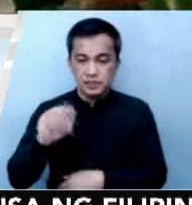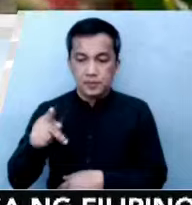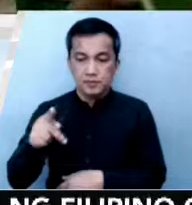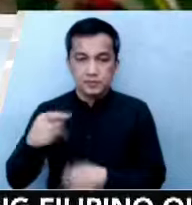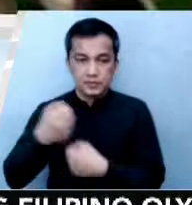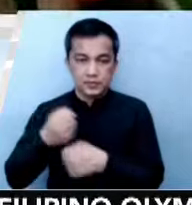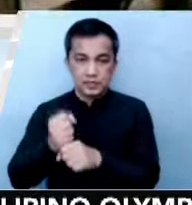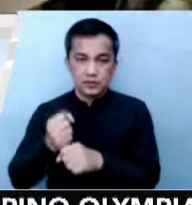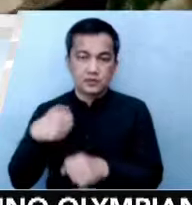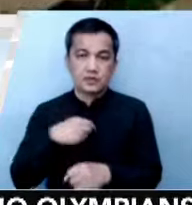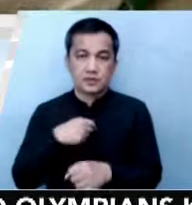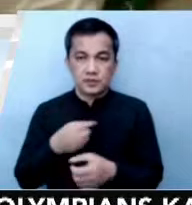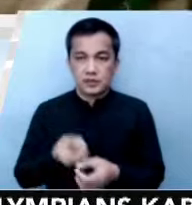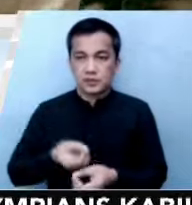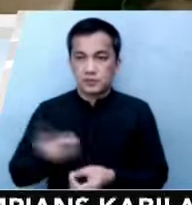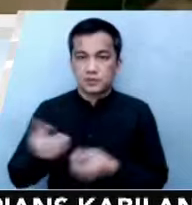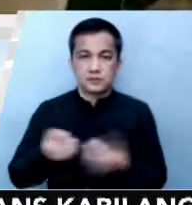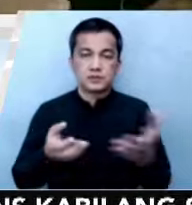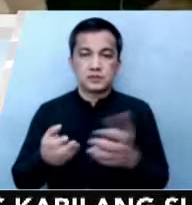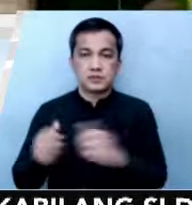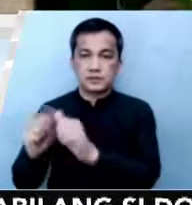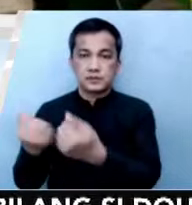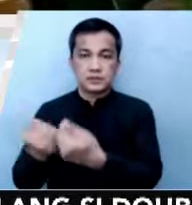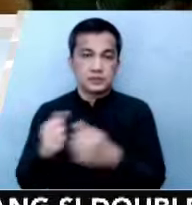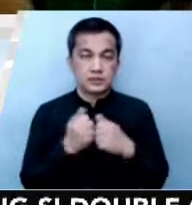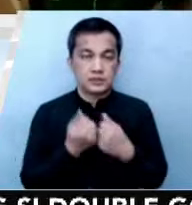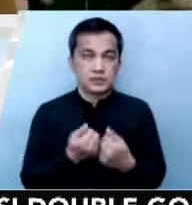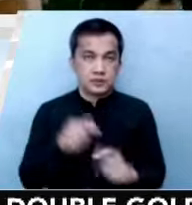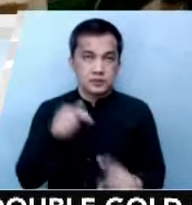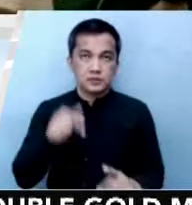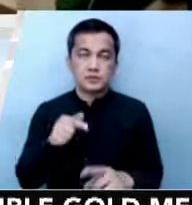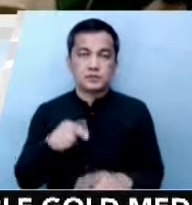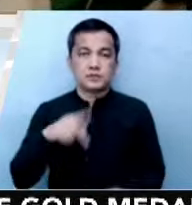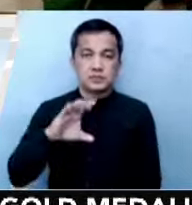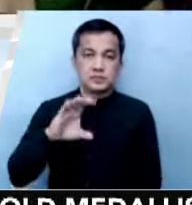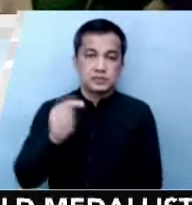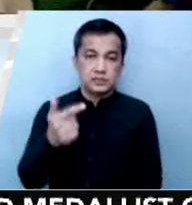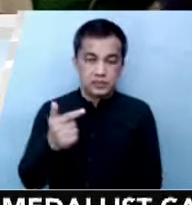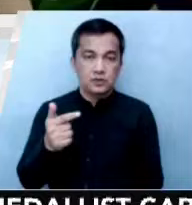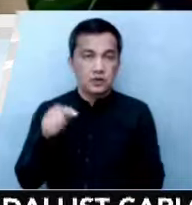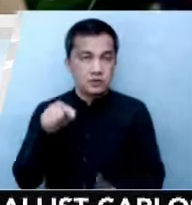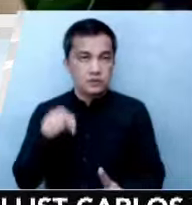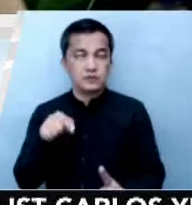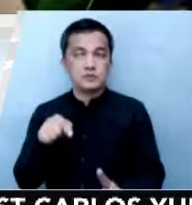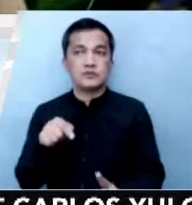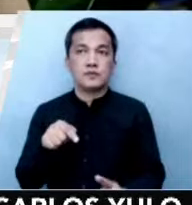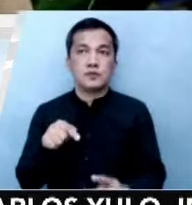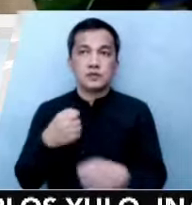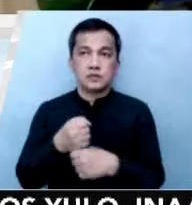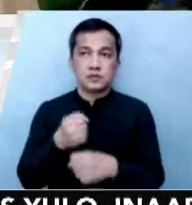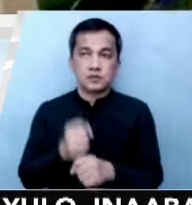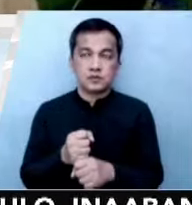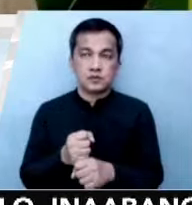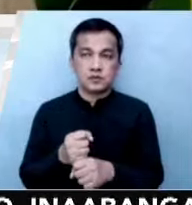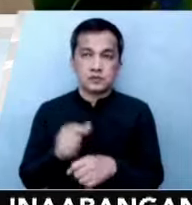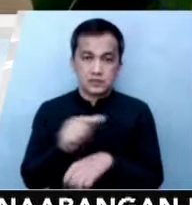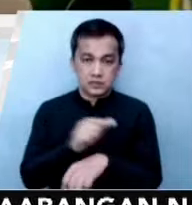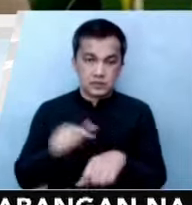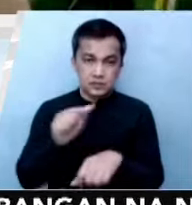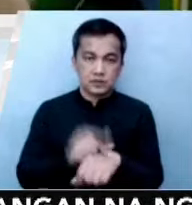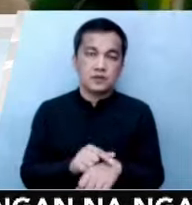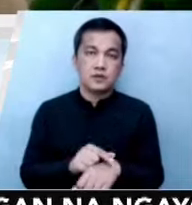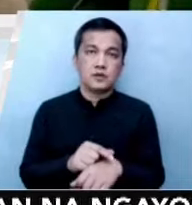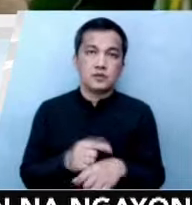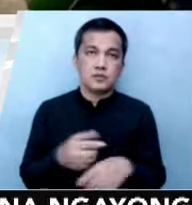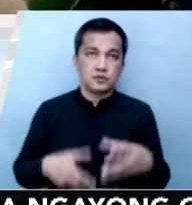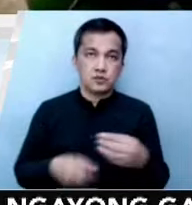ibang mga ahensya, in particular yung Philippine Coast Guard, para yung mga ginagawa nila on the ground ay ma-supplement ng mga data